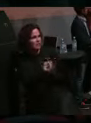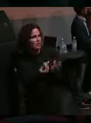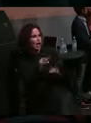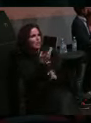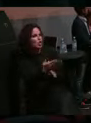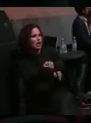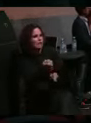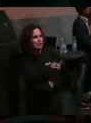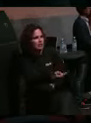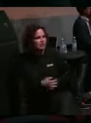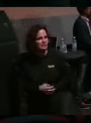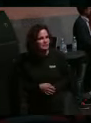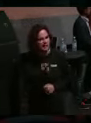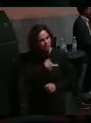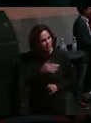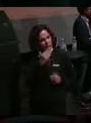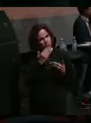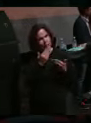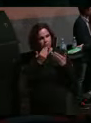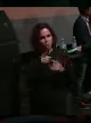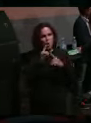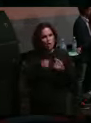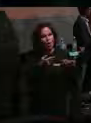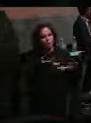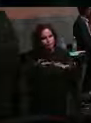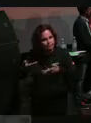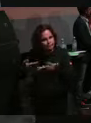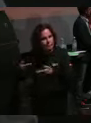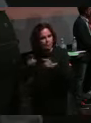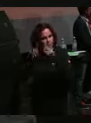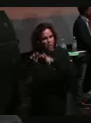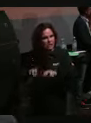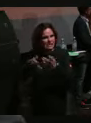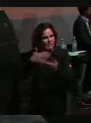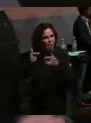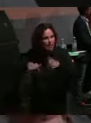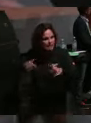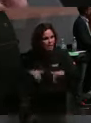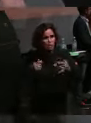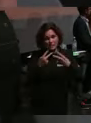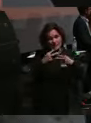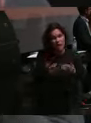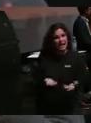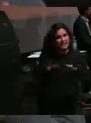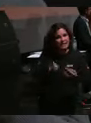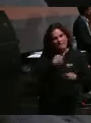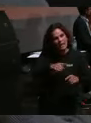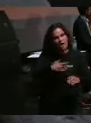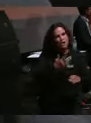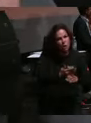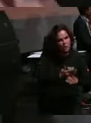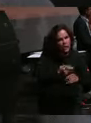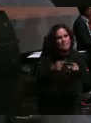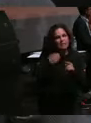kraft? Vi har fått gode råd fra forskningsmiljøene her i dag. Svaret er egentlig ganske enkelt. Det er jo ikke det at vi ikke nødvendigvis har nok, men at vi alltid kan